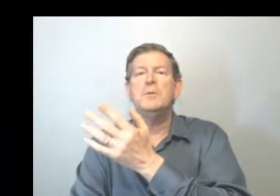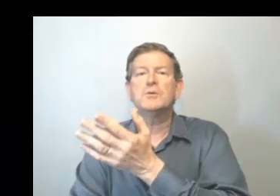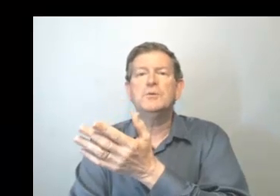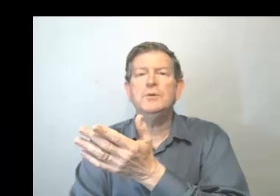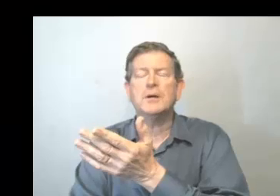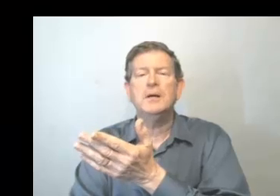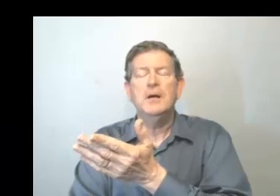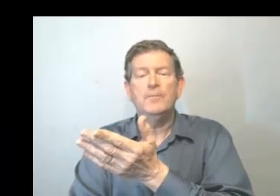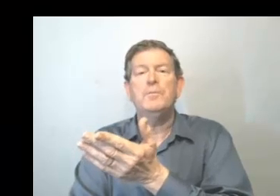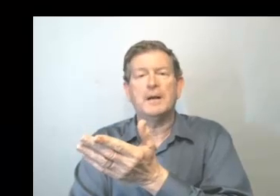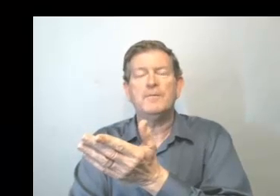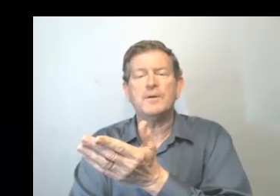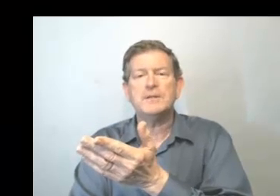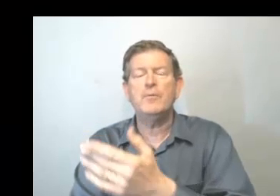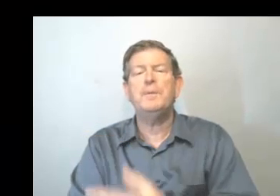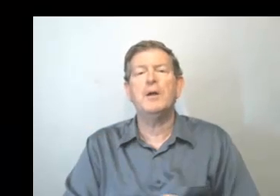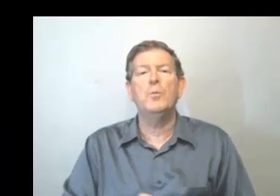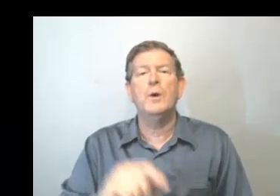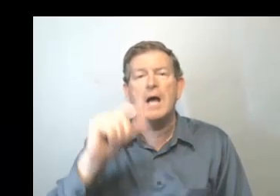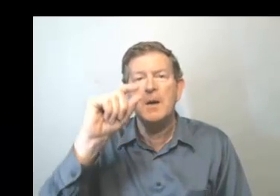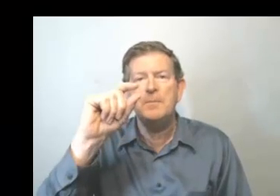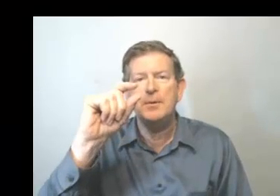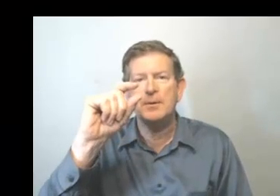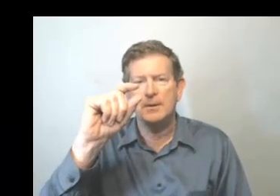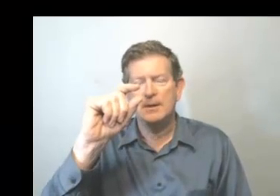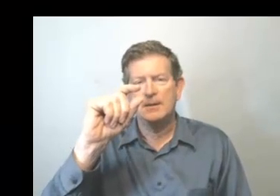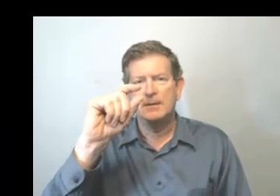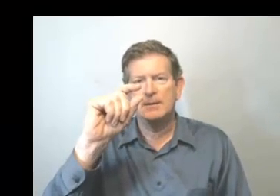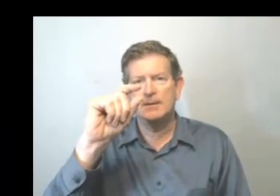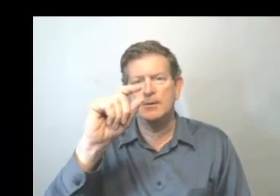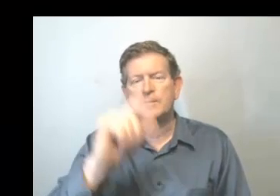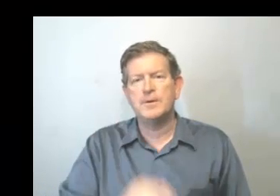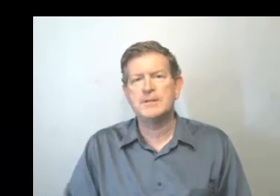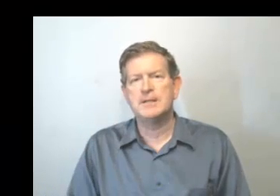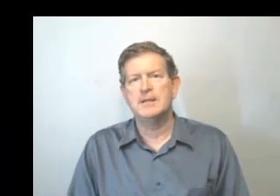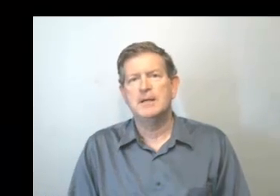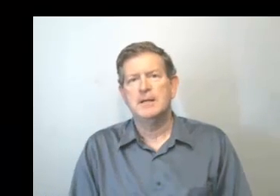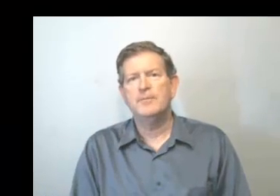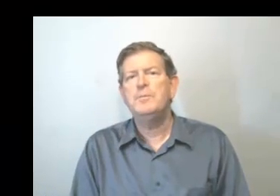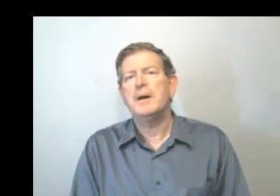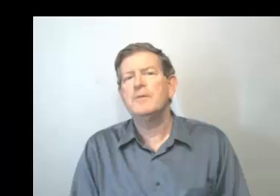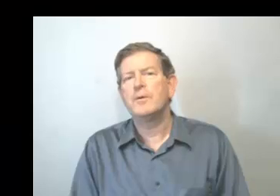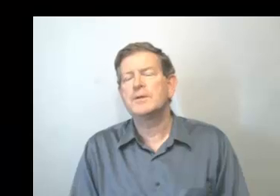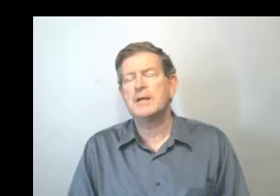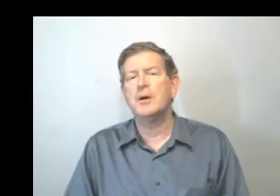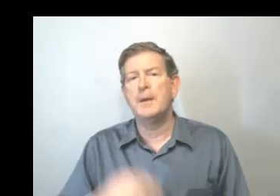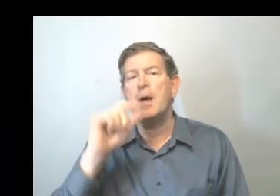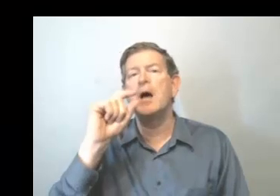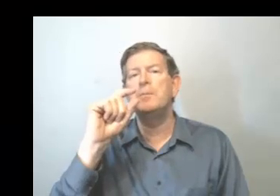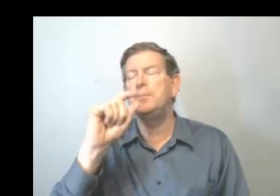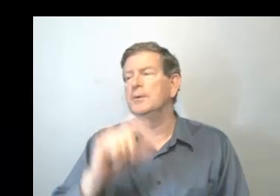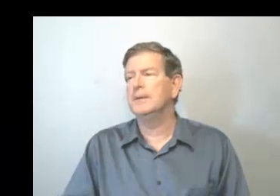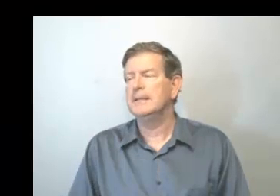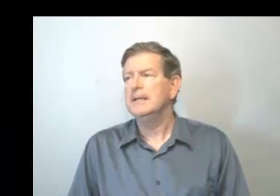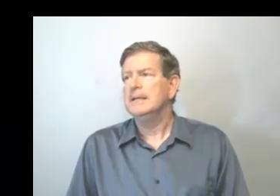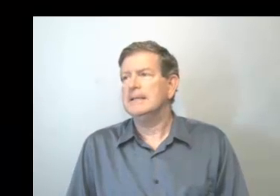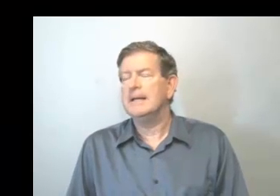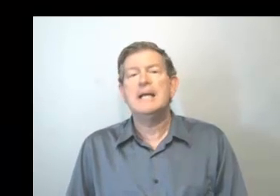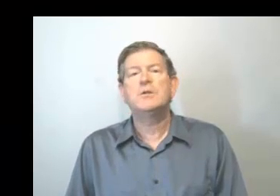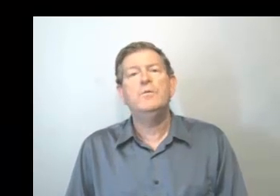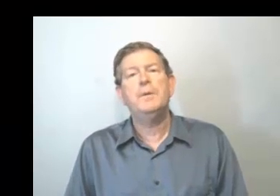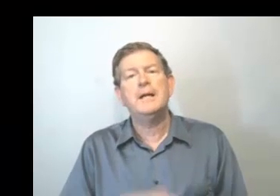Mais oui, bien sûr, hein. Vous parlez français, vous parlez au moins un peu le français. Vous parlez français quand même un peu.